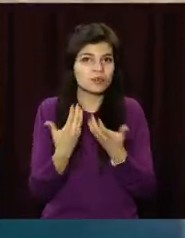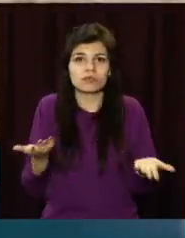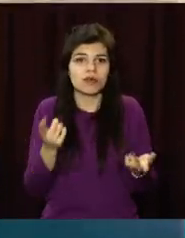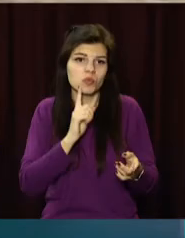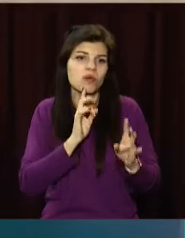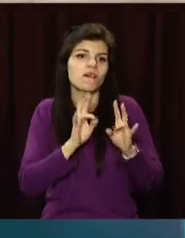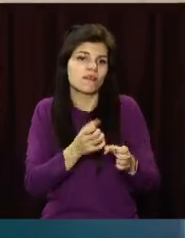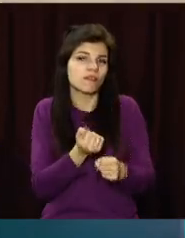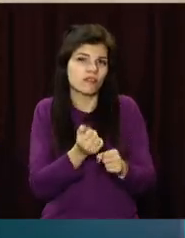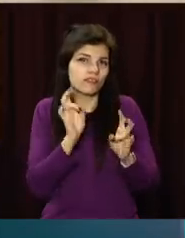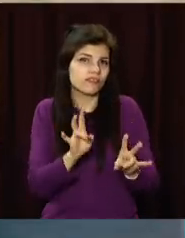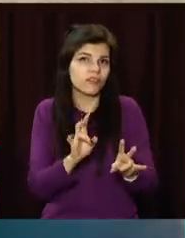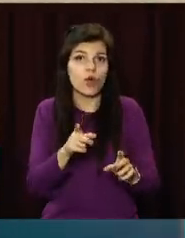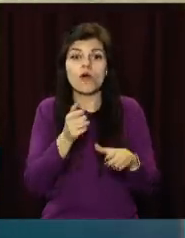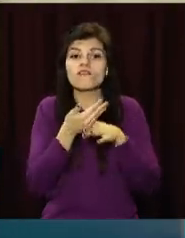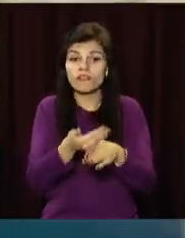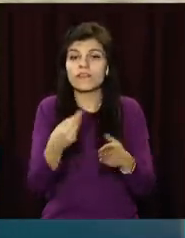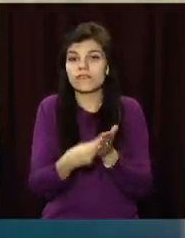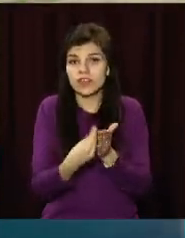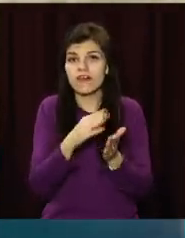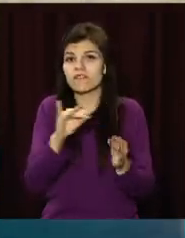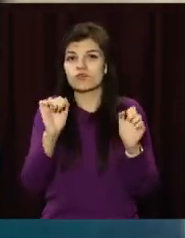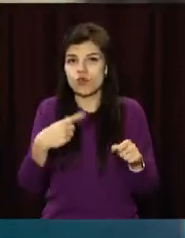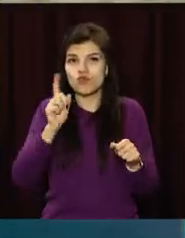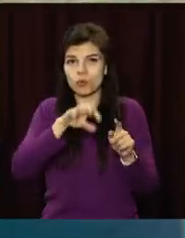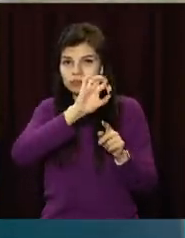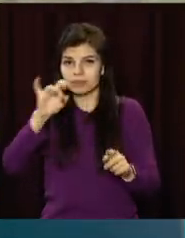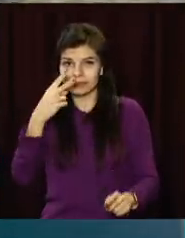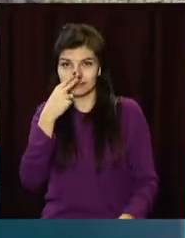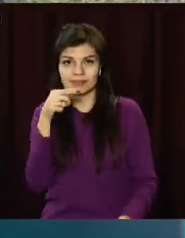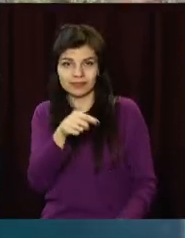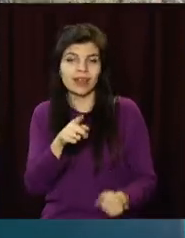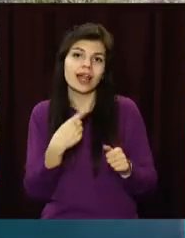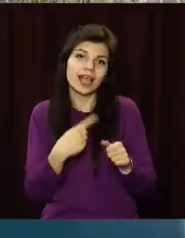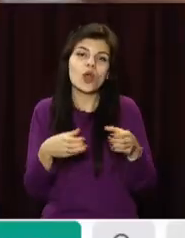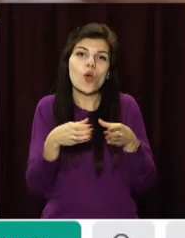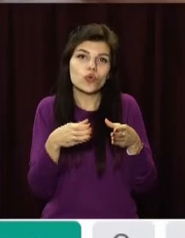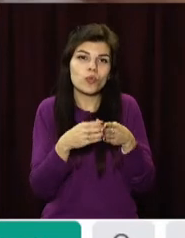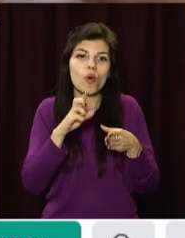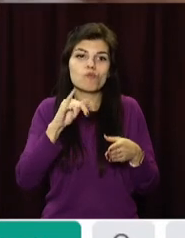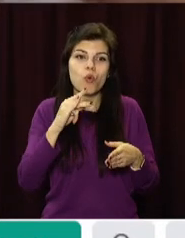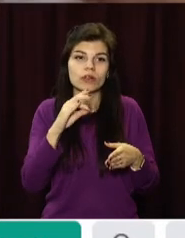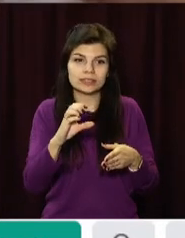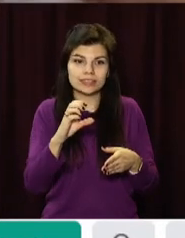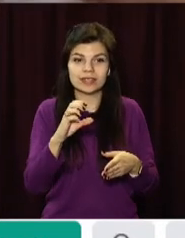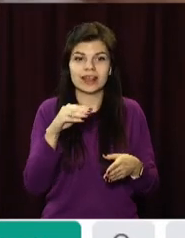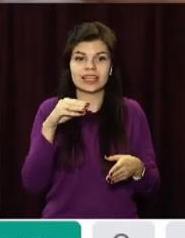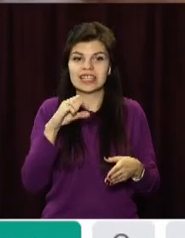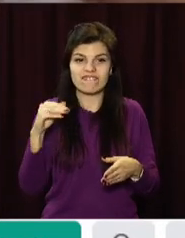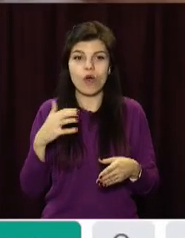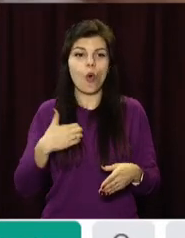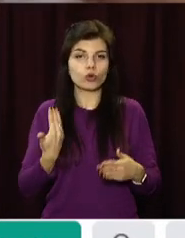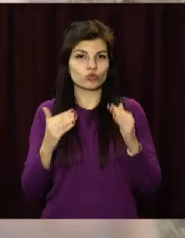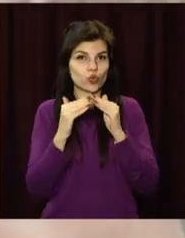залишаться на його утриманні. Допомогти їм фінансово можна за номером на екрані або долучившись до групи «Bulls Tough Pit. Хочу додому»